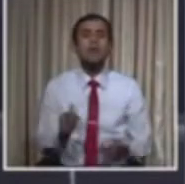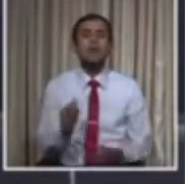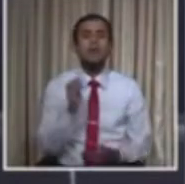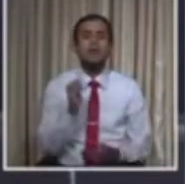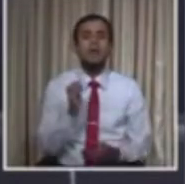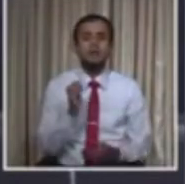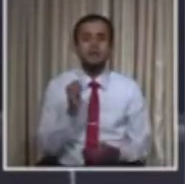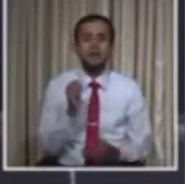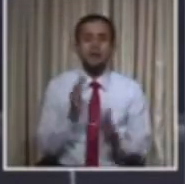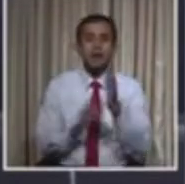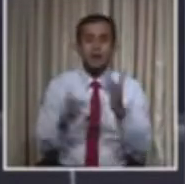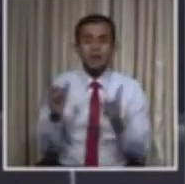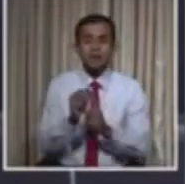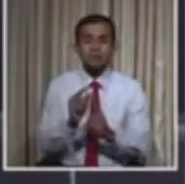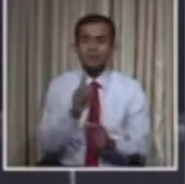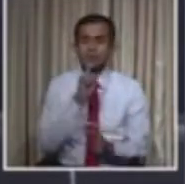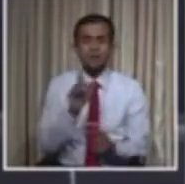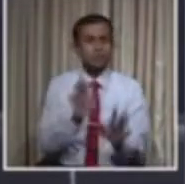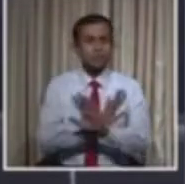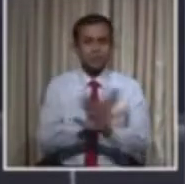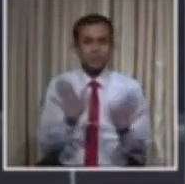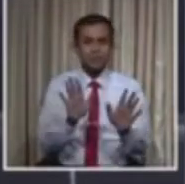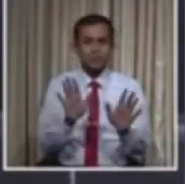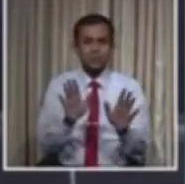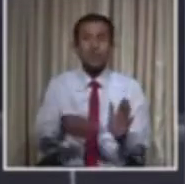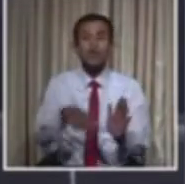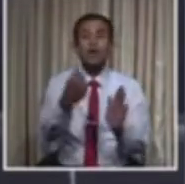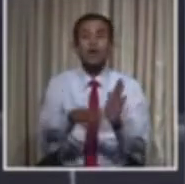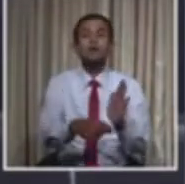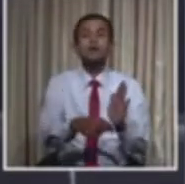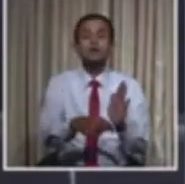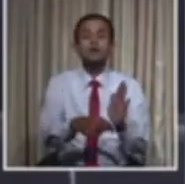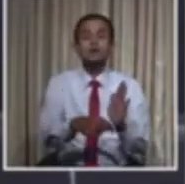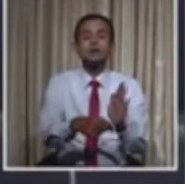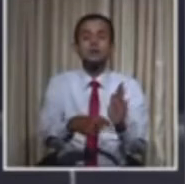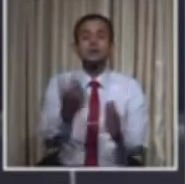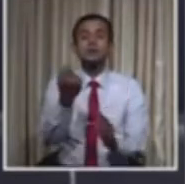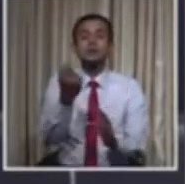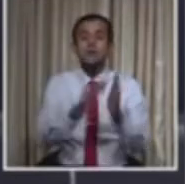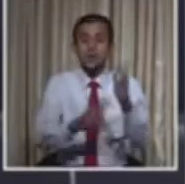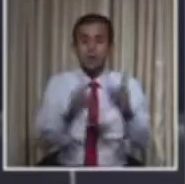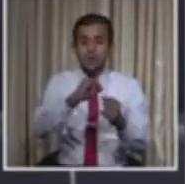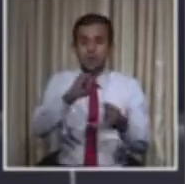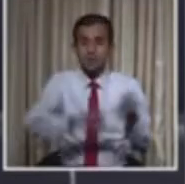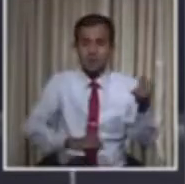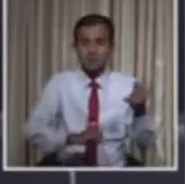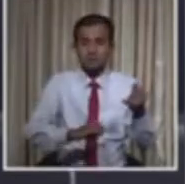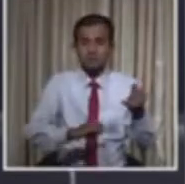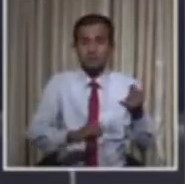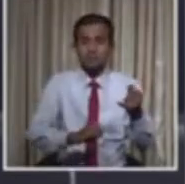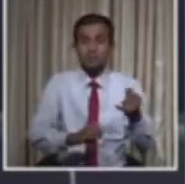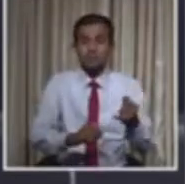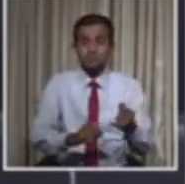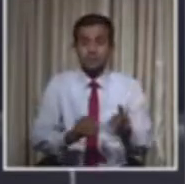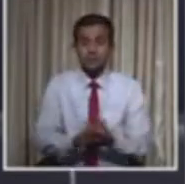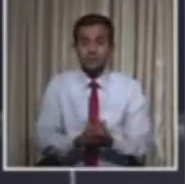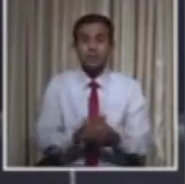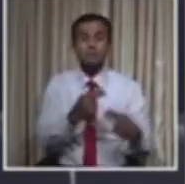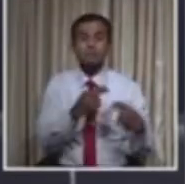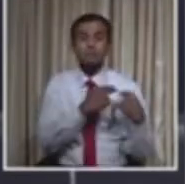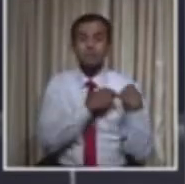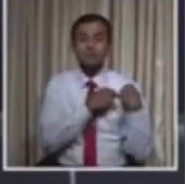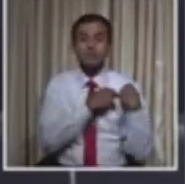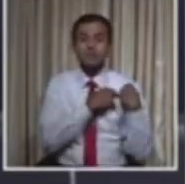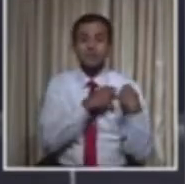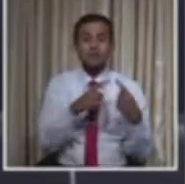මං කියන්නේ ඇමතිවරුන්ට කියන්න ඕම නැහැ මේක අත්සංකරේ මුදල් අමාත්‍යාංශයේ ලේකම් ඒක වගකීම